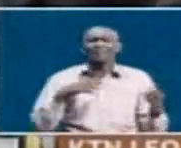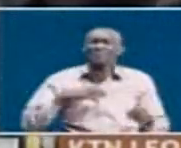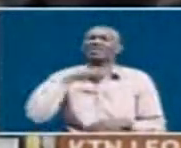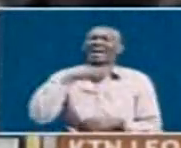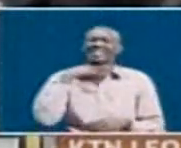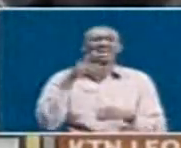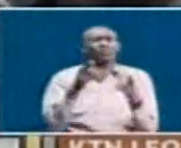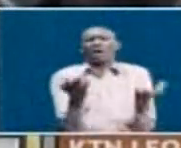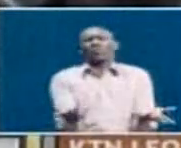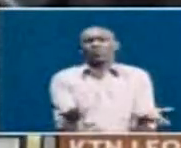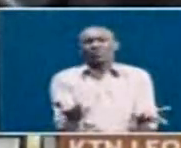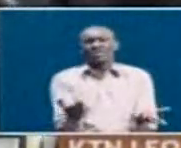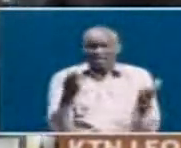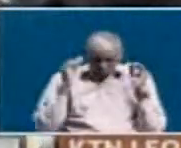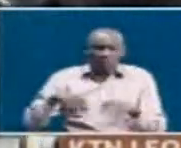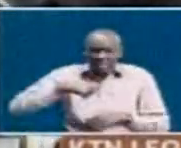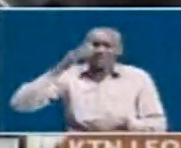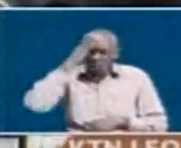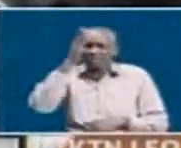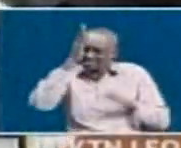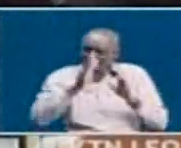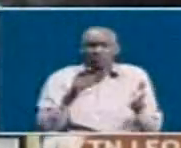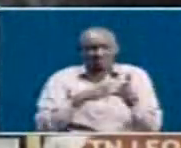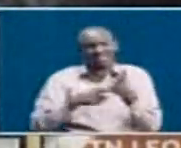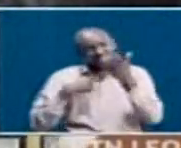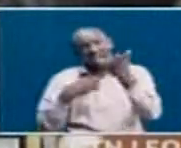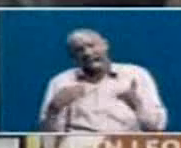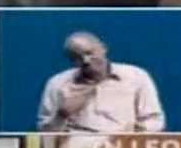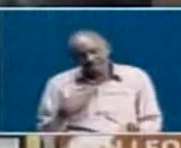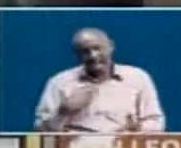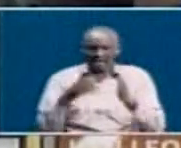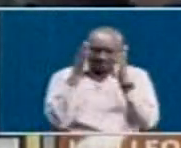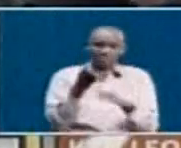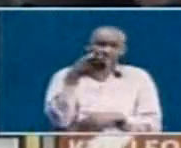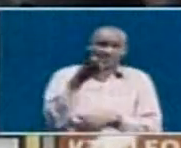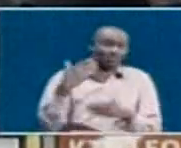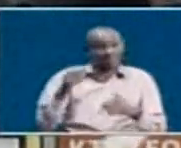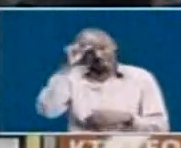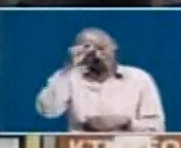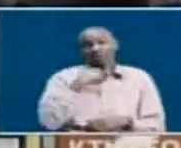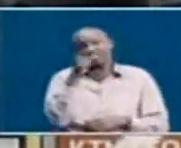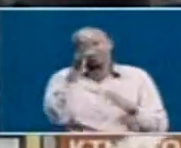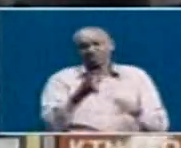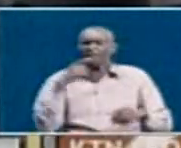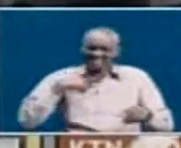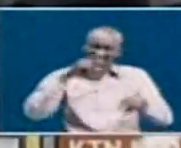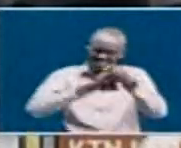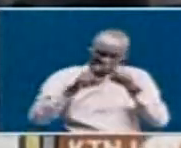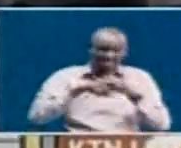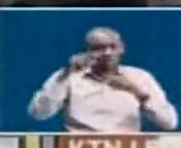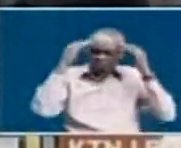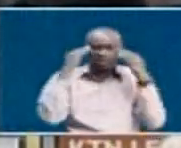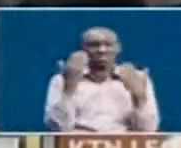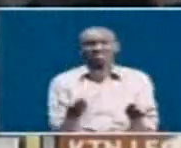wanauliwa? Ikiwa mtu anajulikana ni mtu amefanya makosa ama ni mtu ambaye anatakaniwa na serikali, ni ashikwe apelekwe mahakamani.